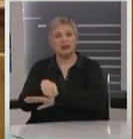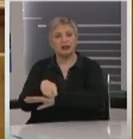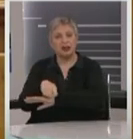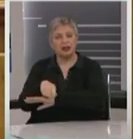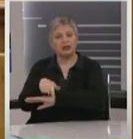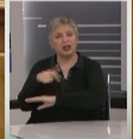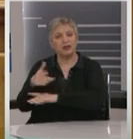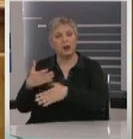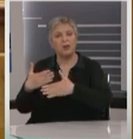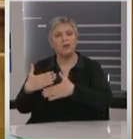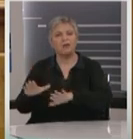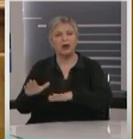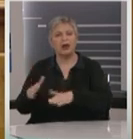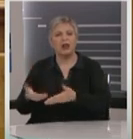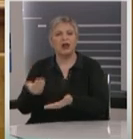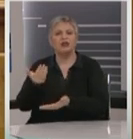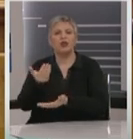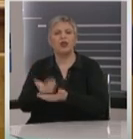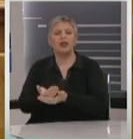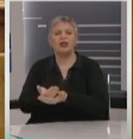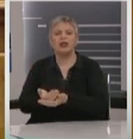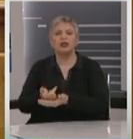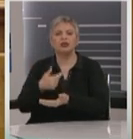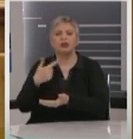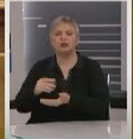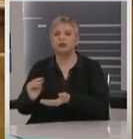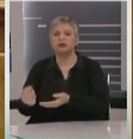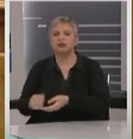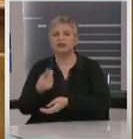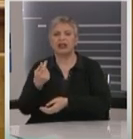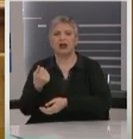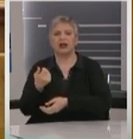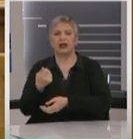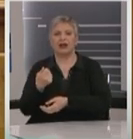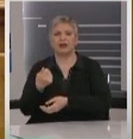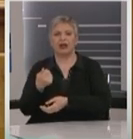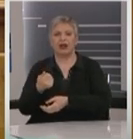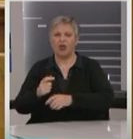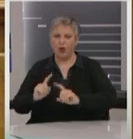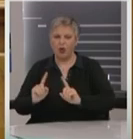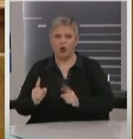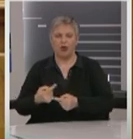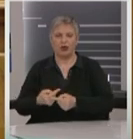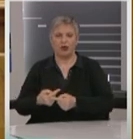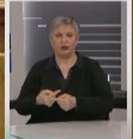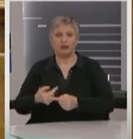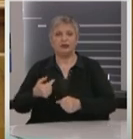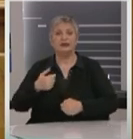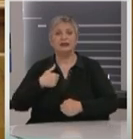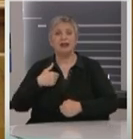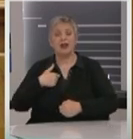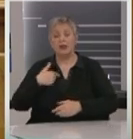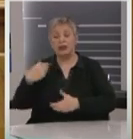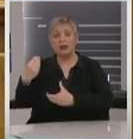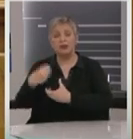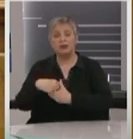έχουν ήδη κάνει κανονικά δήλωση για το Ποθενέσχες τους. Εμείς λοιπόν έχουμε εντολή να λειτουργήσουμε με βάση τις